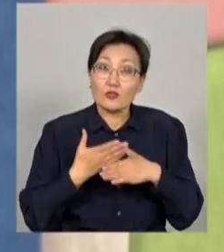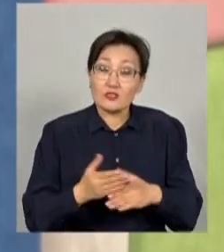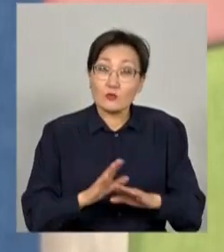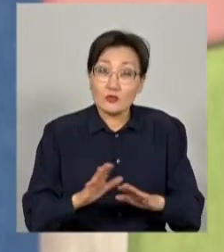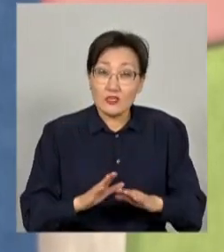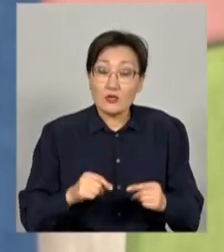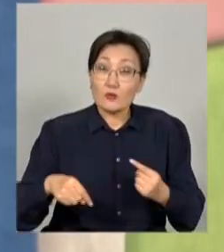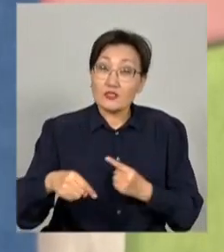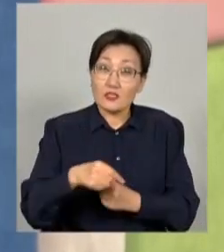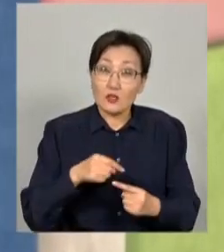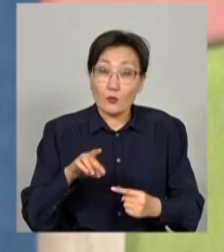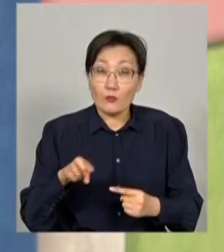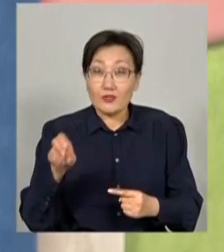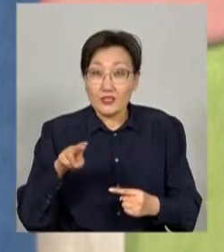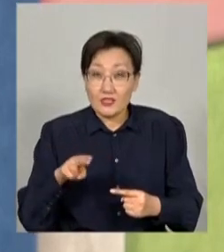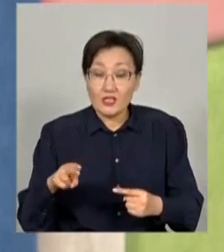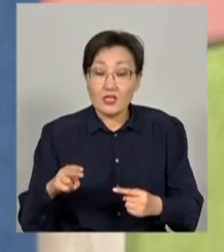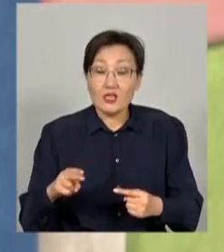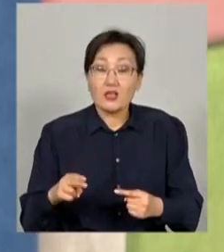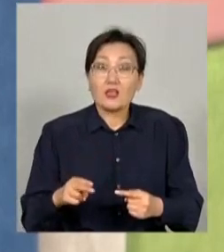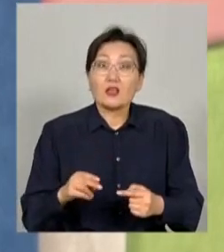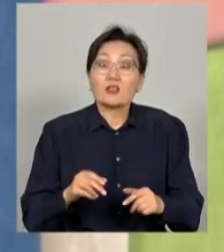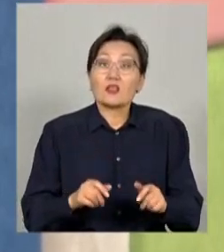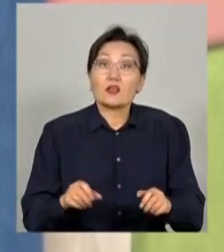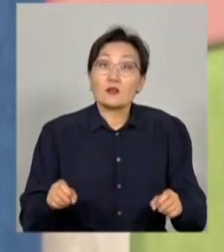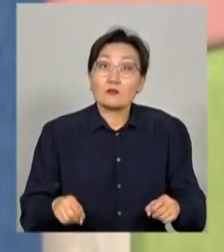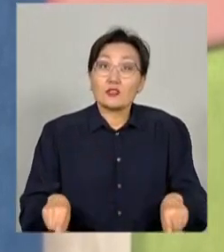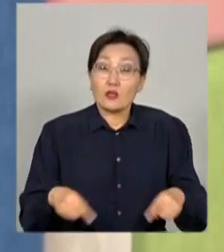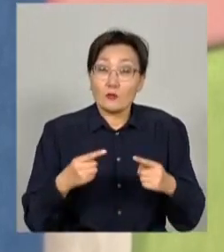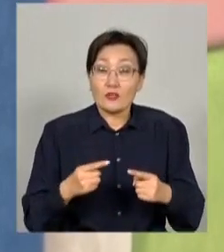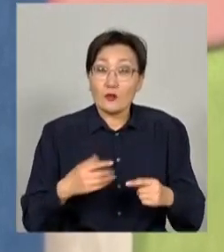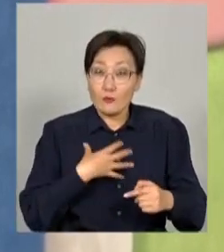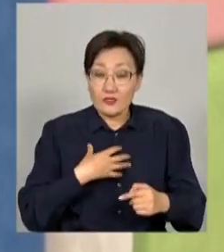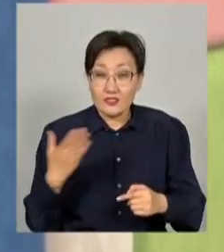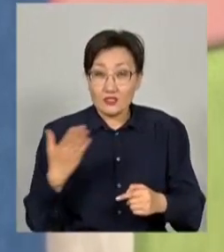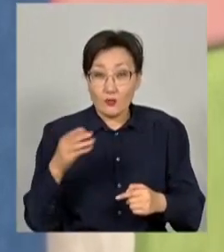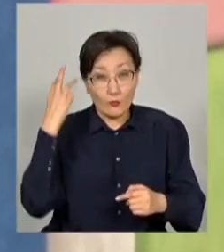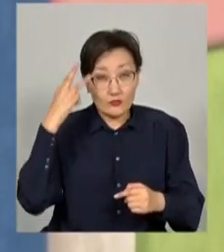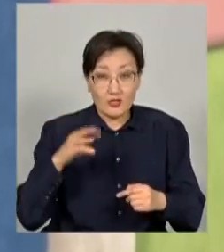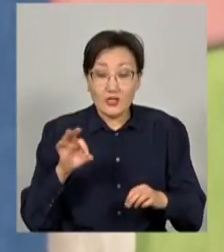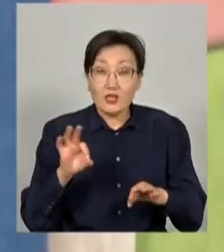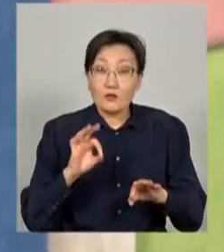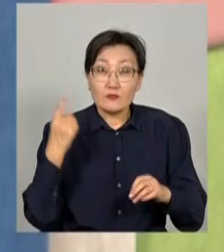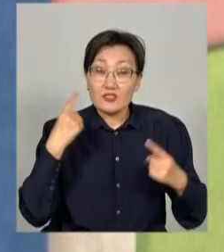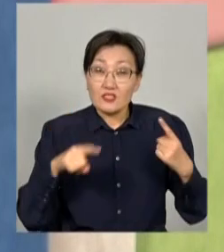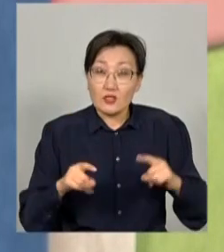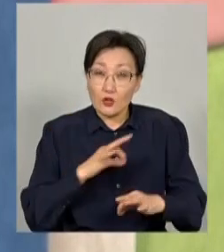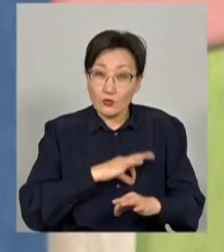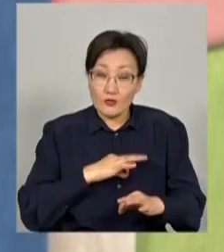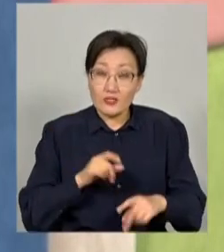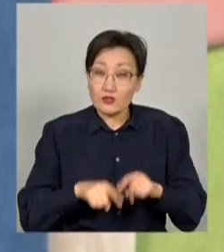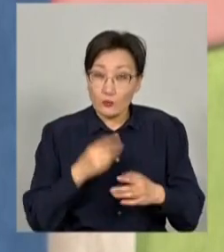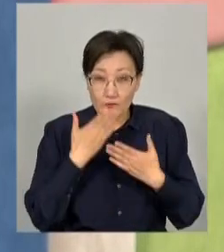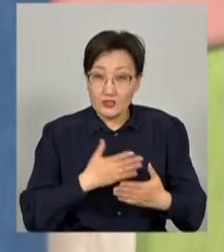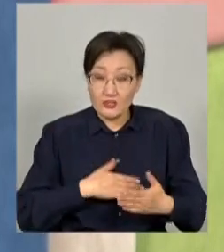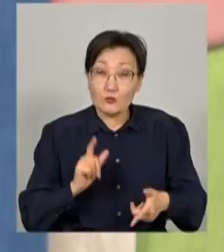қоймай, кәсіпкерге бренд қалыптастыруға жағдай жасау маңызды. Қазақстандық киноны, сәнді, дизайнды тұтынушылар тек патриот болғаны үшін ғана